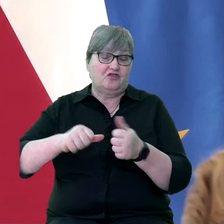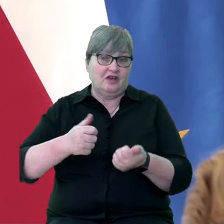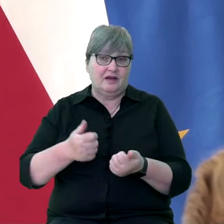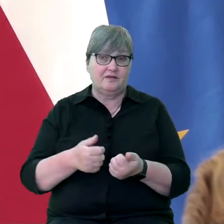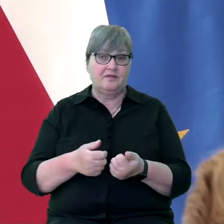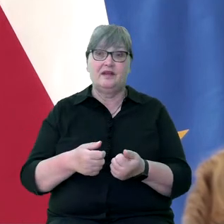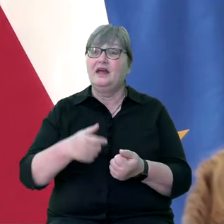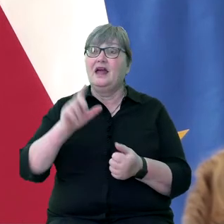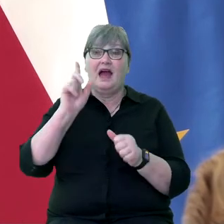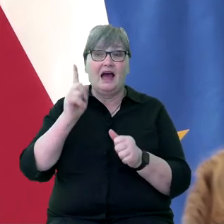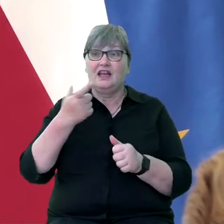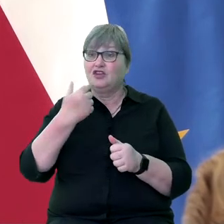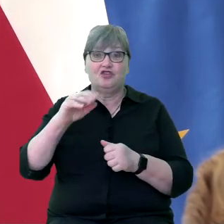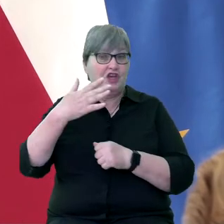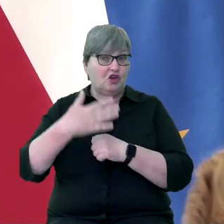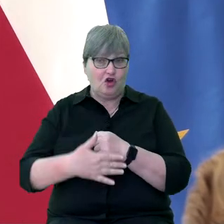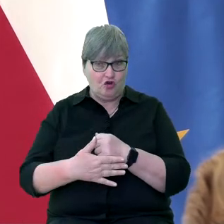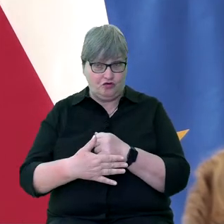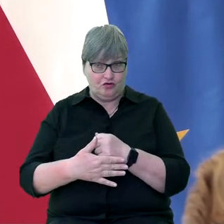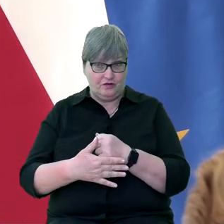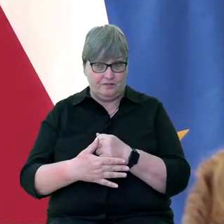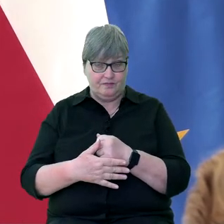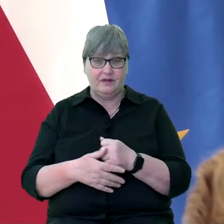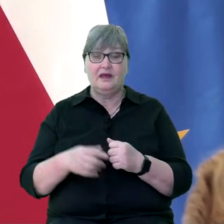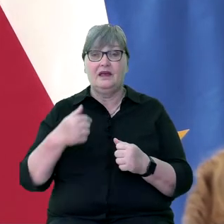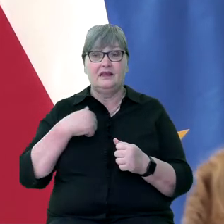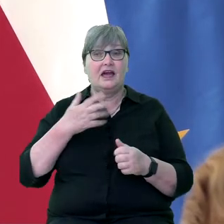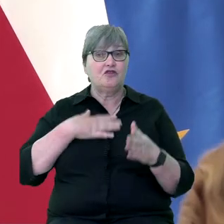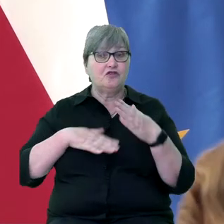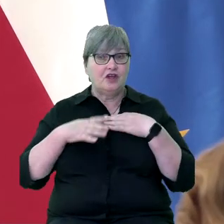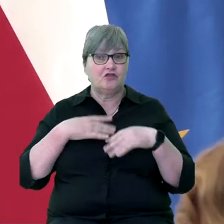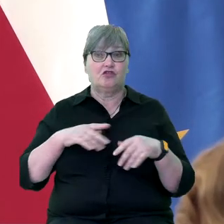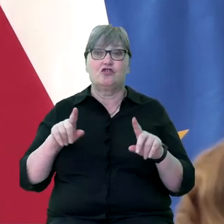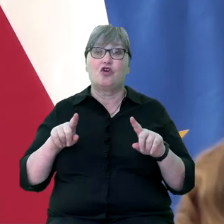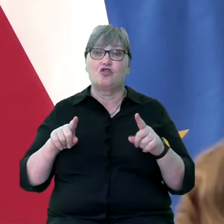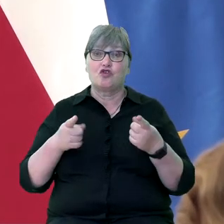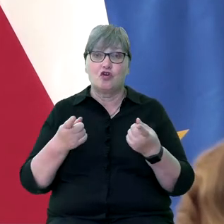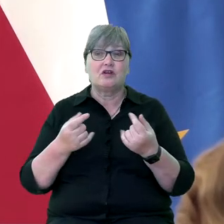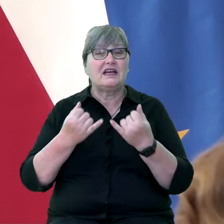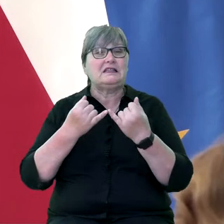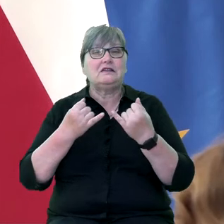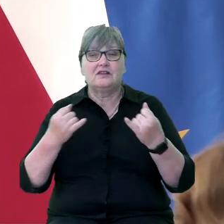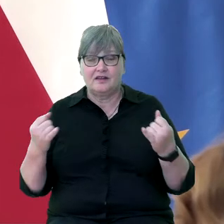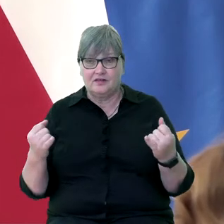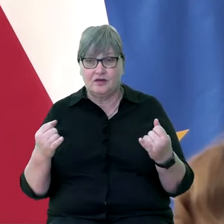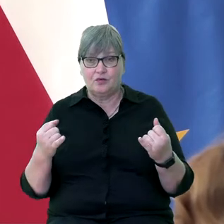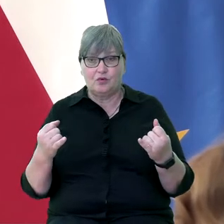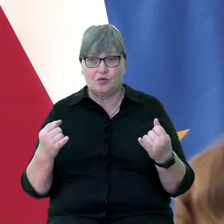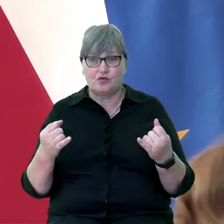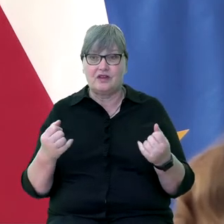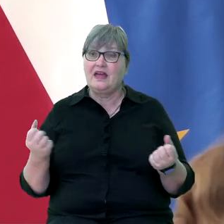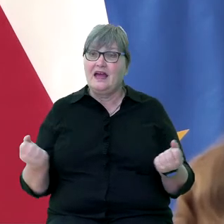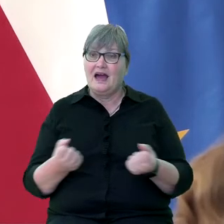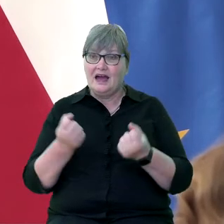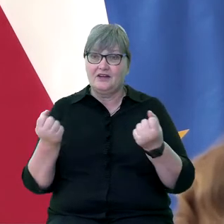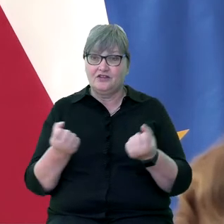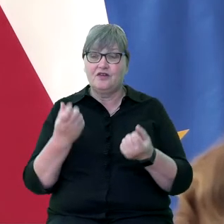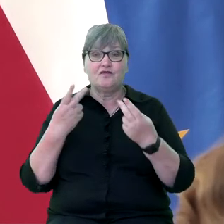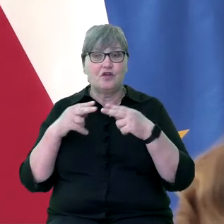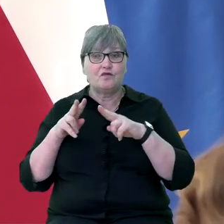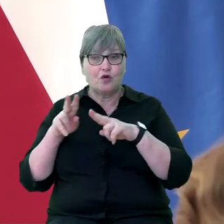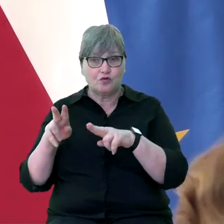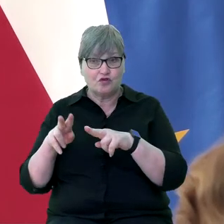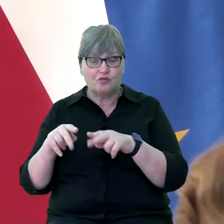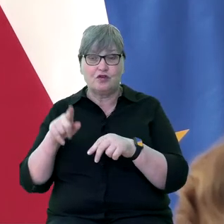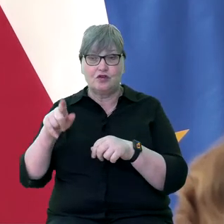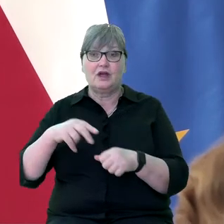kończy. Cieszę się, że w organizację różnych przedsięwzięć rocznicowych aktywnie włączyły się urzędy z całej